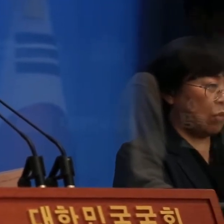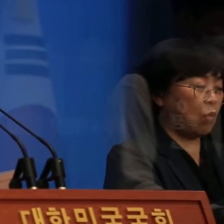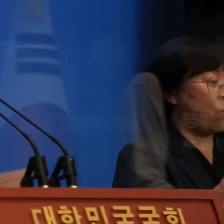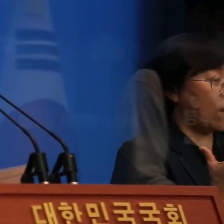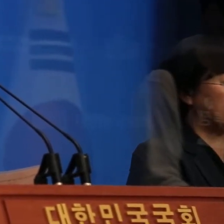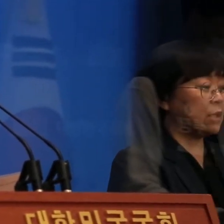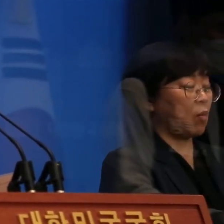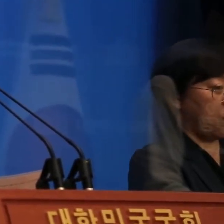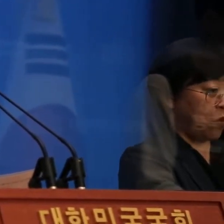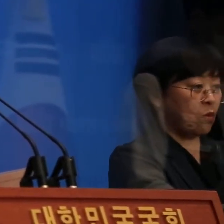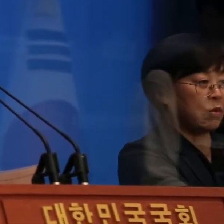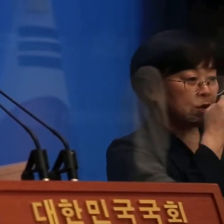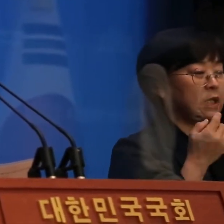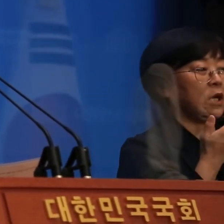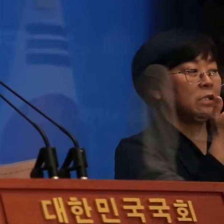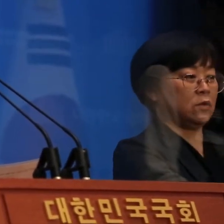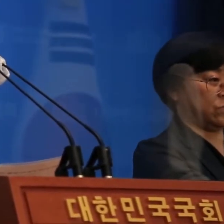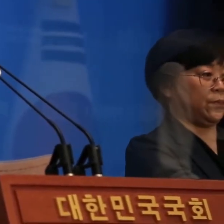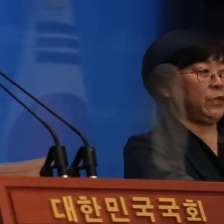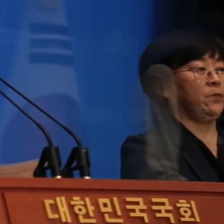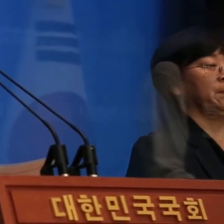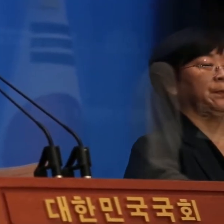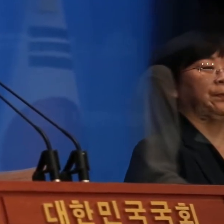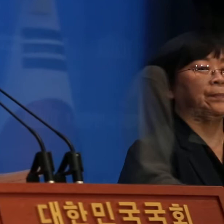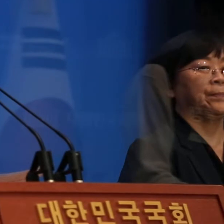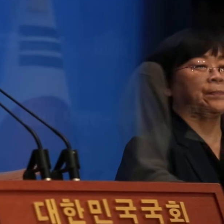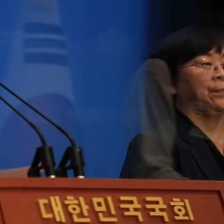보장을 확보해 나가야 합니다.